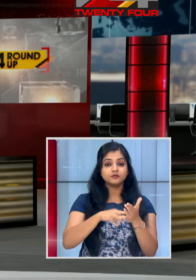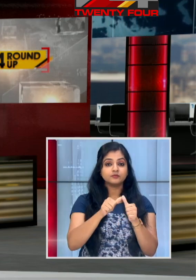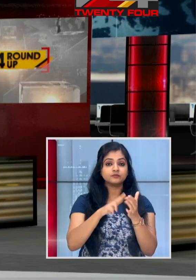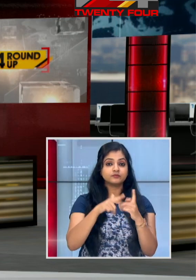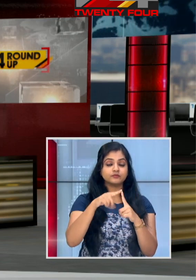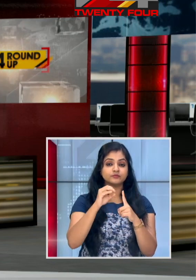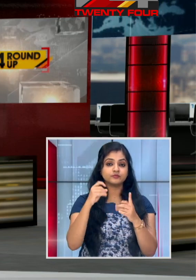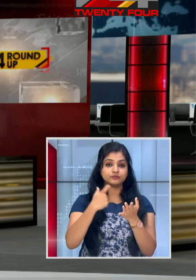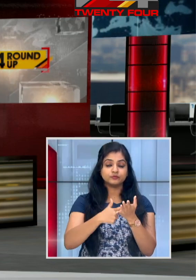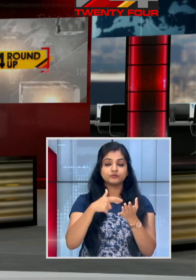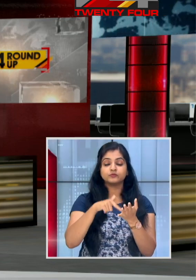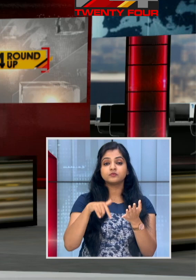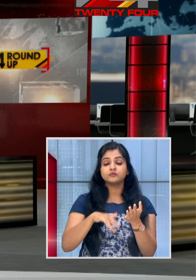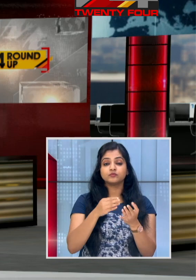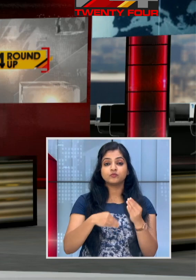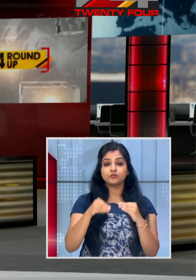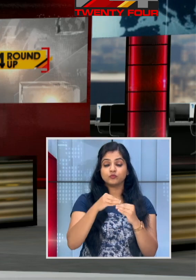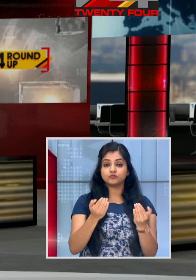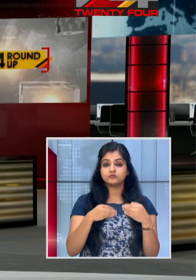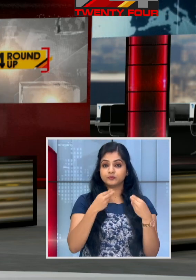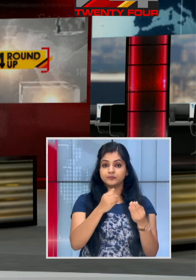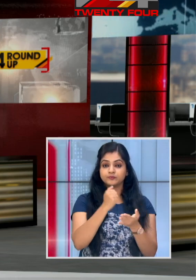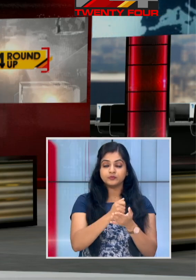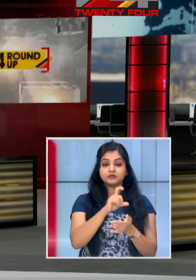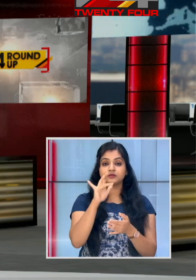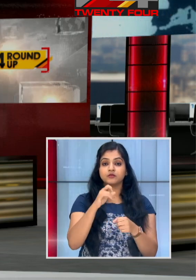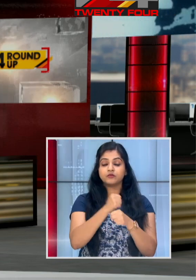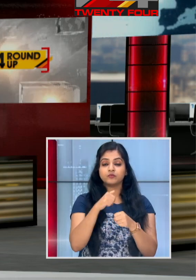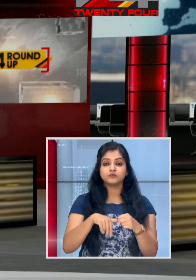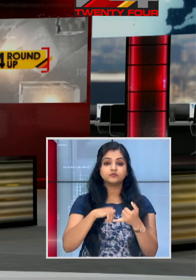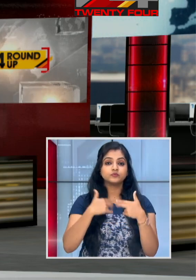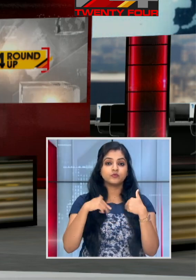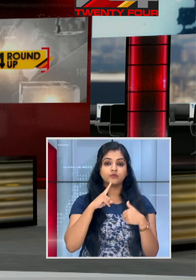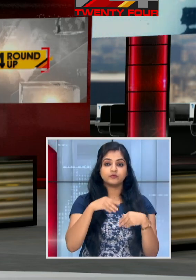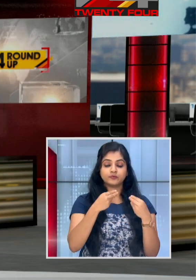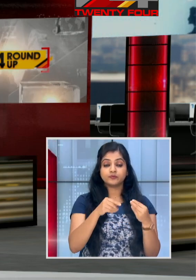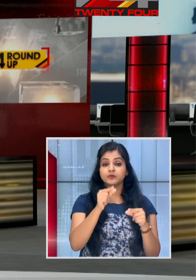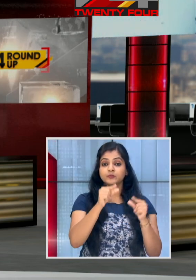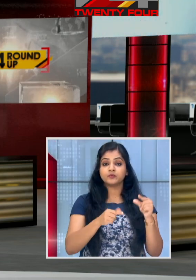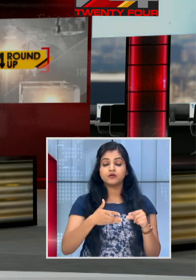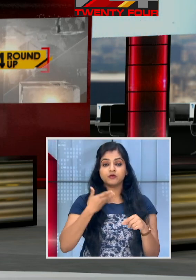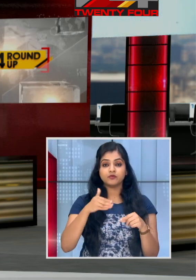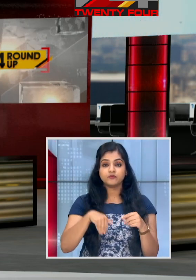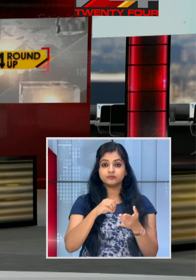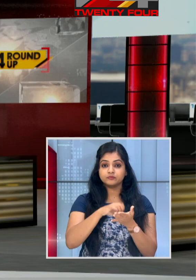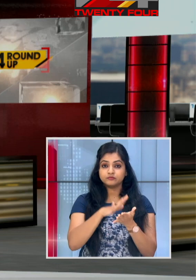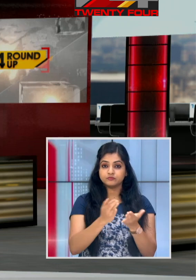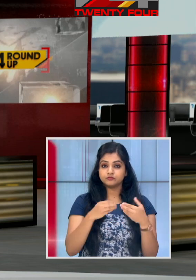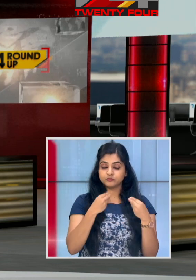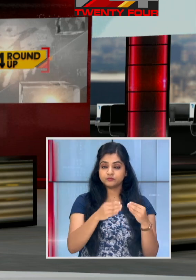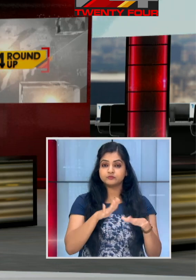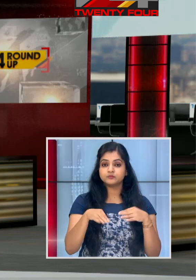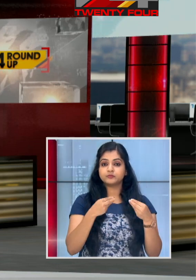കൂടുതൽ സുരക്ഷാ ക്രമീകരണങ്ങൾ ഒരുക്കണമെന്ന് കേന്ദ്ര സർക്കാരിന് സുപ്രീംകോടതിയുടെ നിർദ്ദേശം. ജനങ്ങളുടെ ജീവനും സ്വത്തും സംരക്ഷിക്കാൻ ആവശ്യമായ നടപടി സ്വീകരിക്കണം.